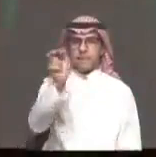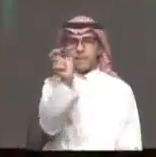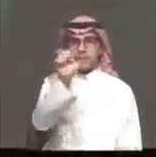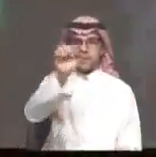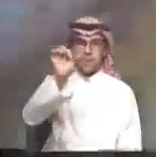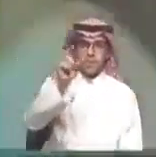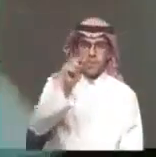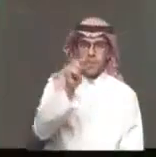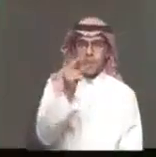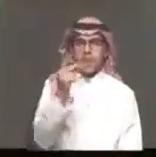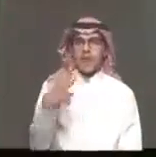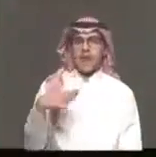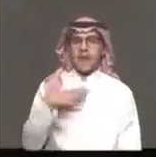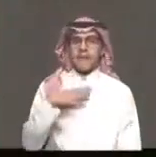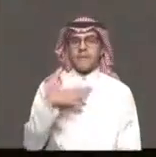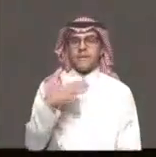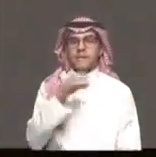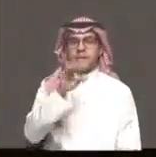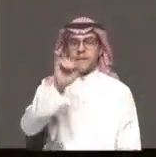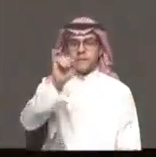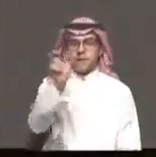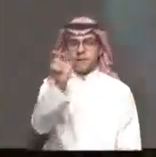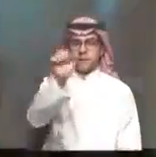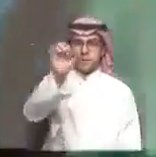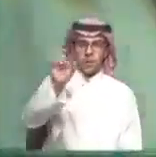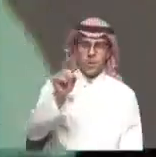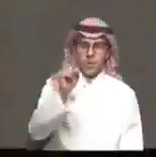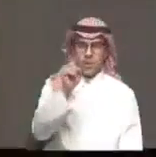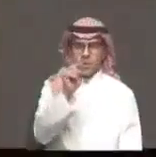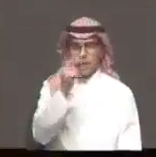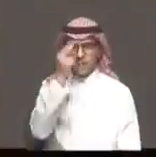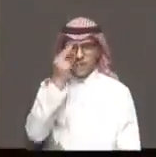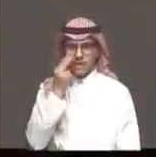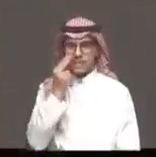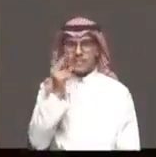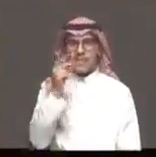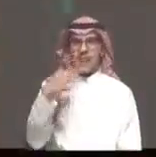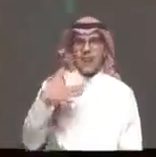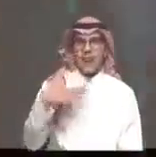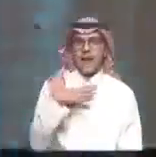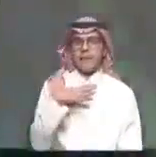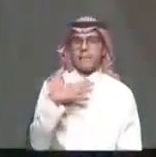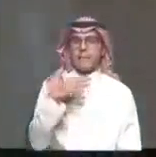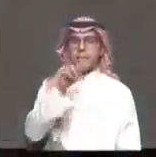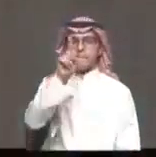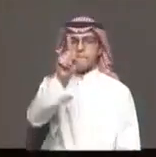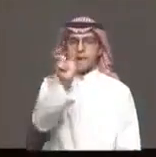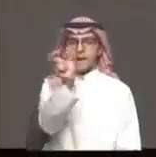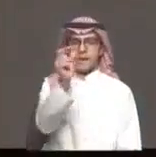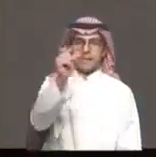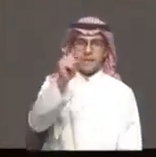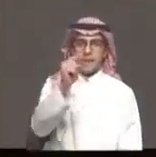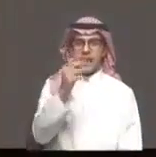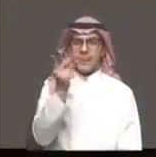بن ثنيان بن محمد وصاحب السمو الأمير منصور بن محمد بن عبد العزيز وصاحب السمو الملكي الأمير بندر بن